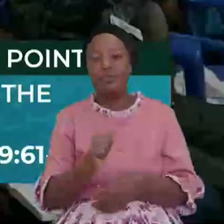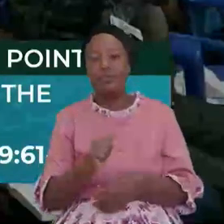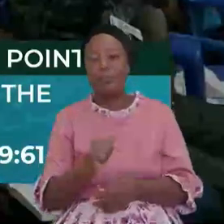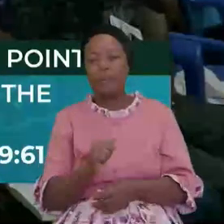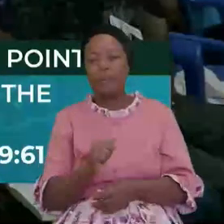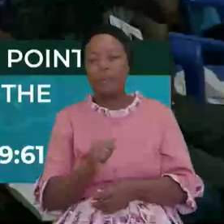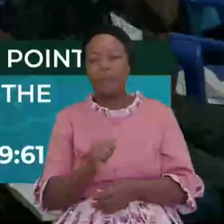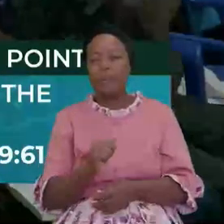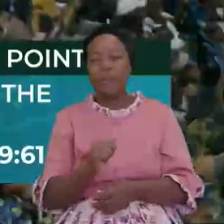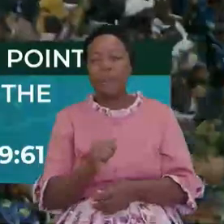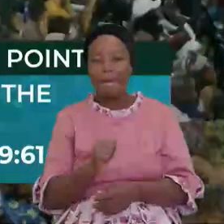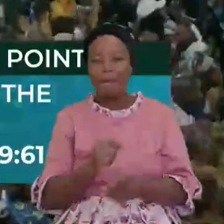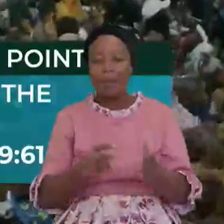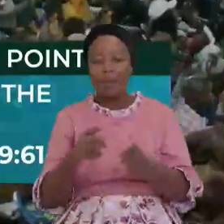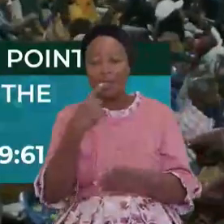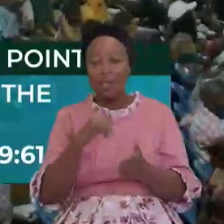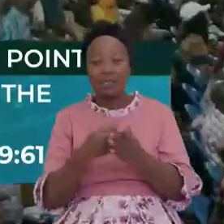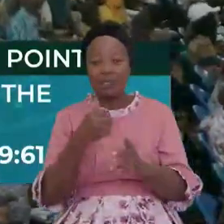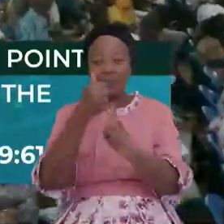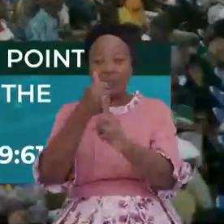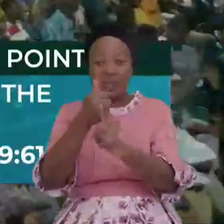Dis-le pour toi-même. Je crois.